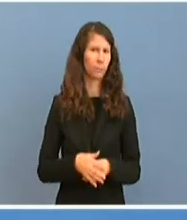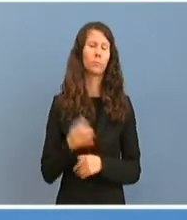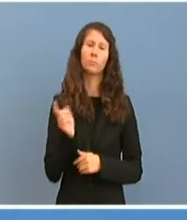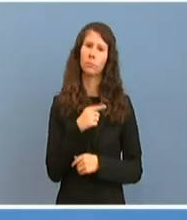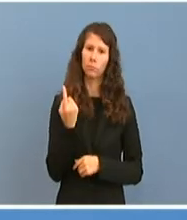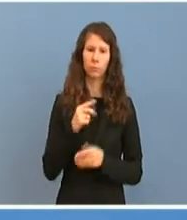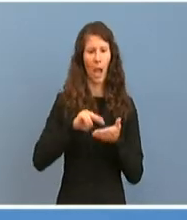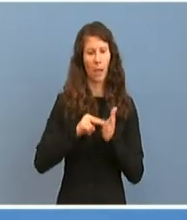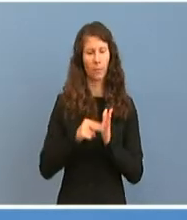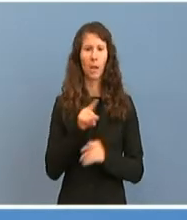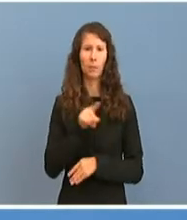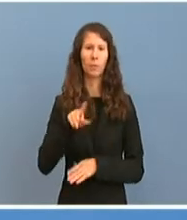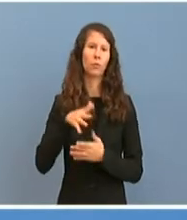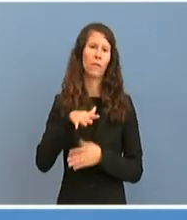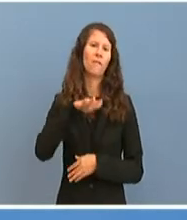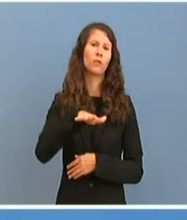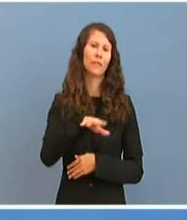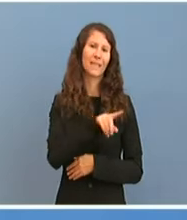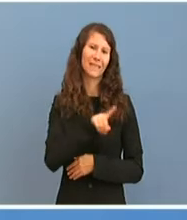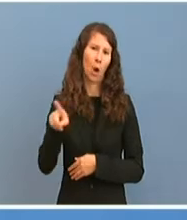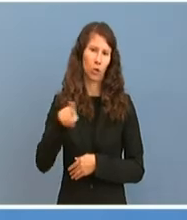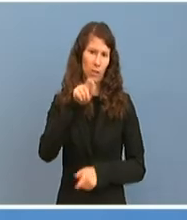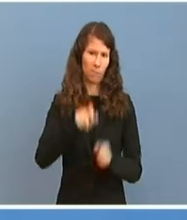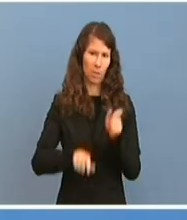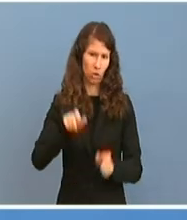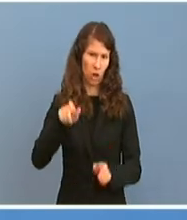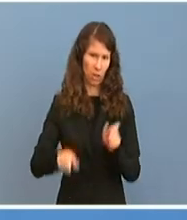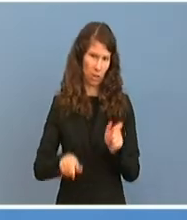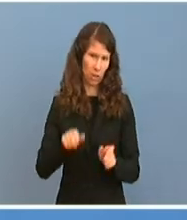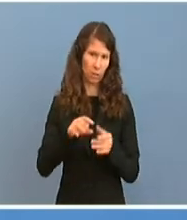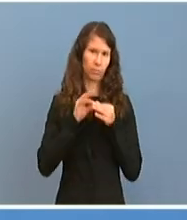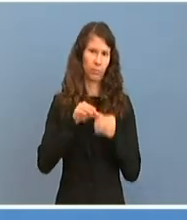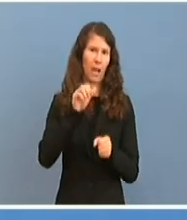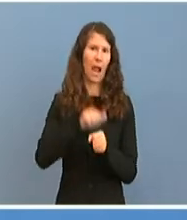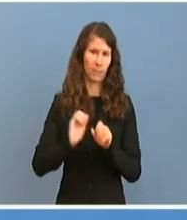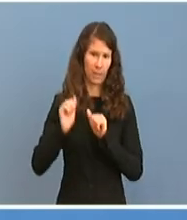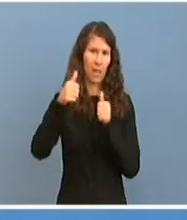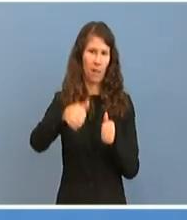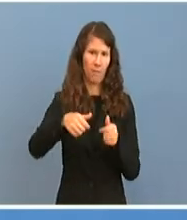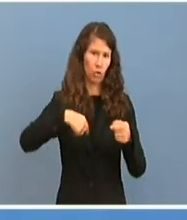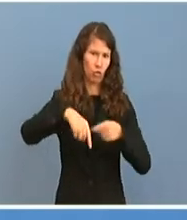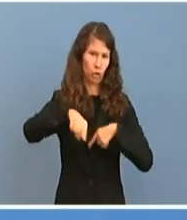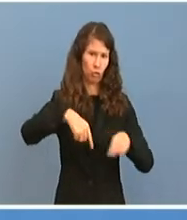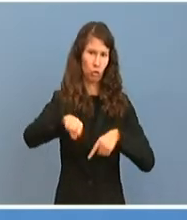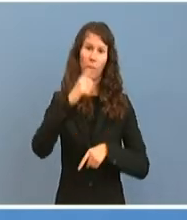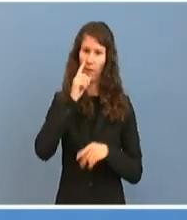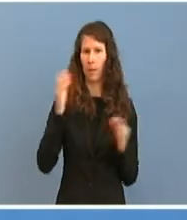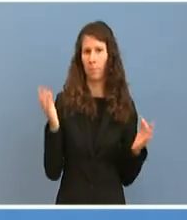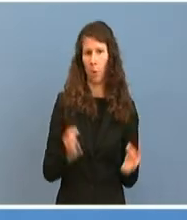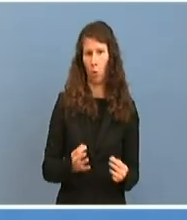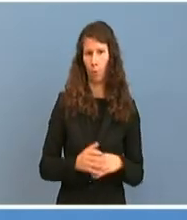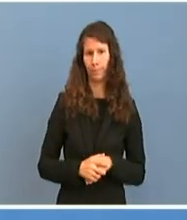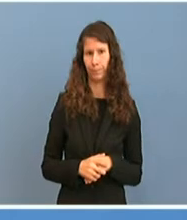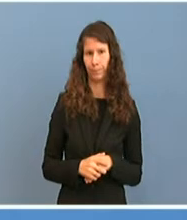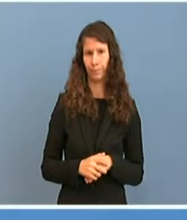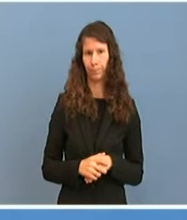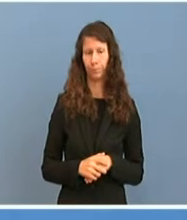etwa 15.000 Menschen in Amtshilfe, wenn das denn erforderlich ist,